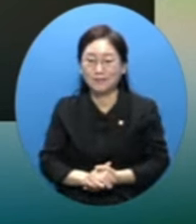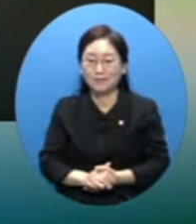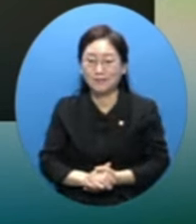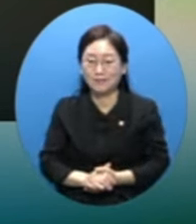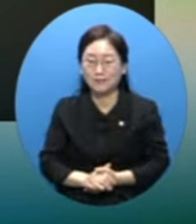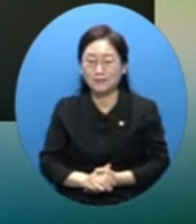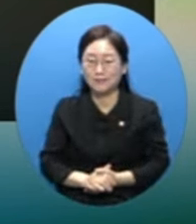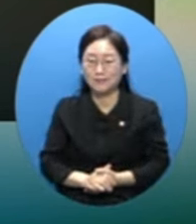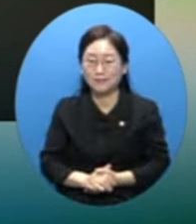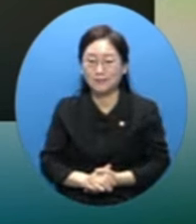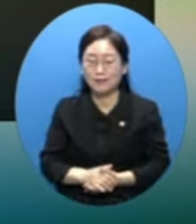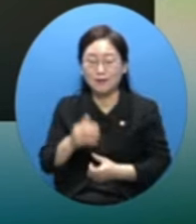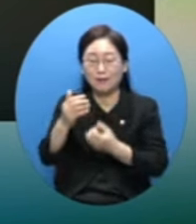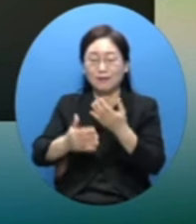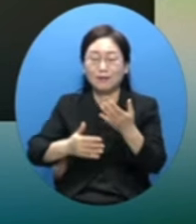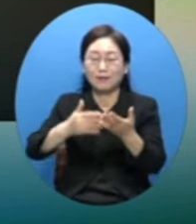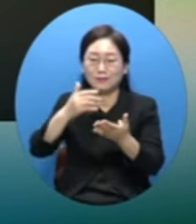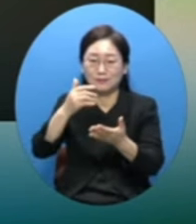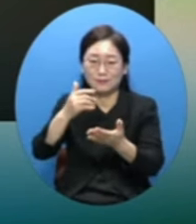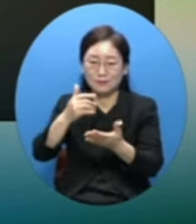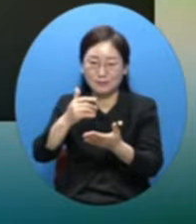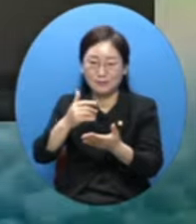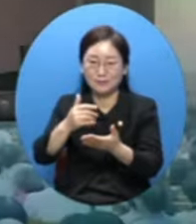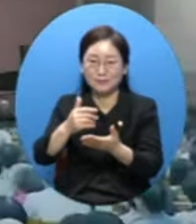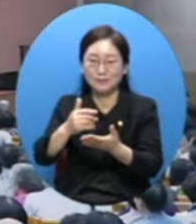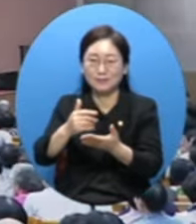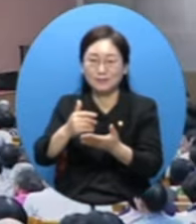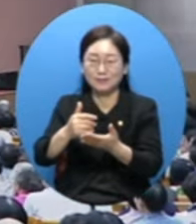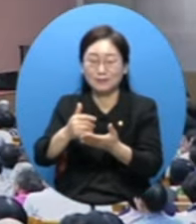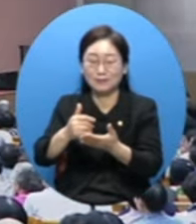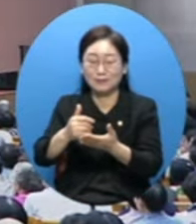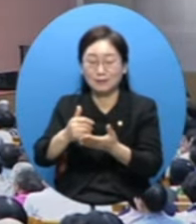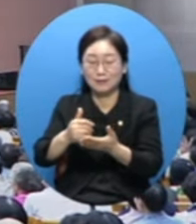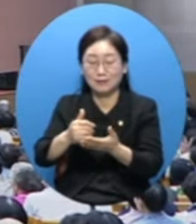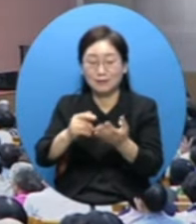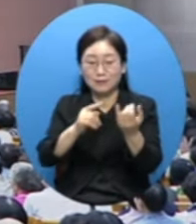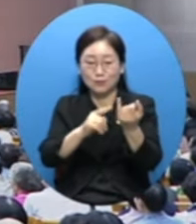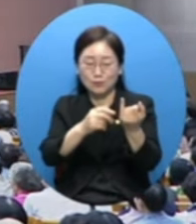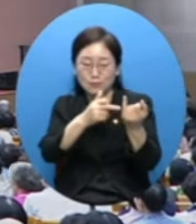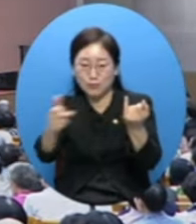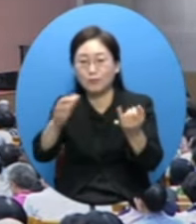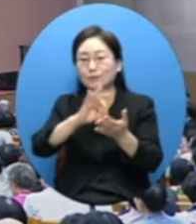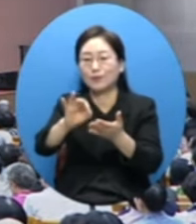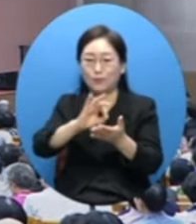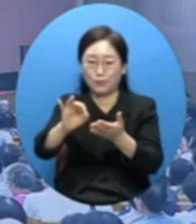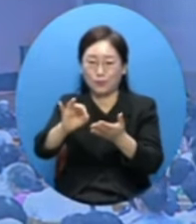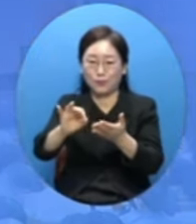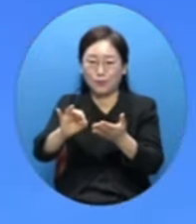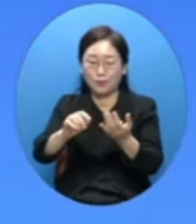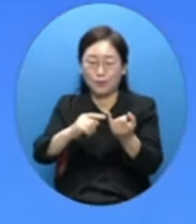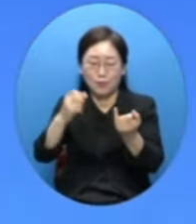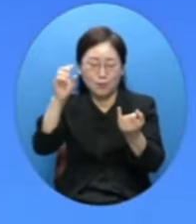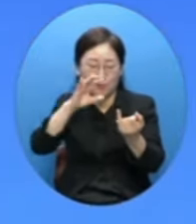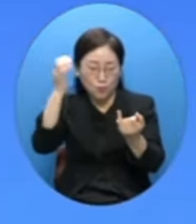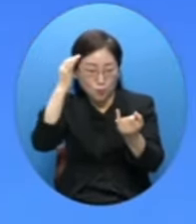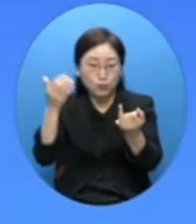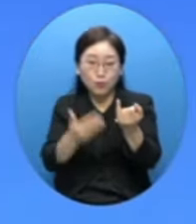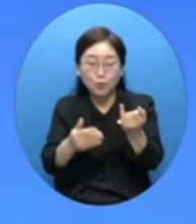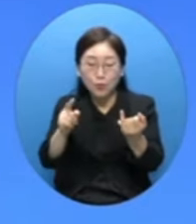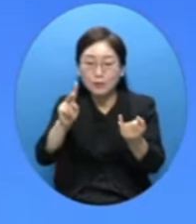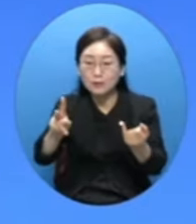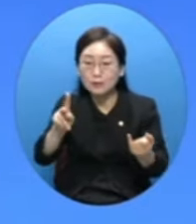돕는데 하나님이이 존이라고 하는 분을 크게 쓰시게 또 연단 하시는데